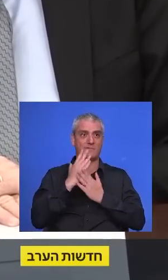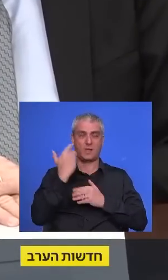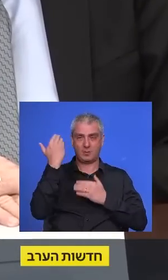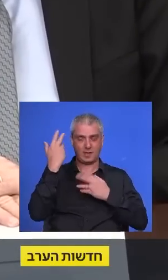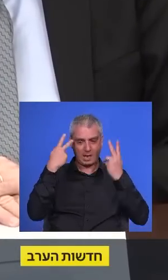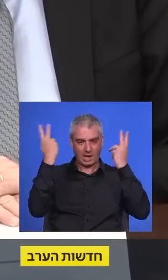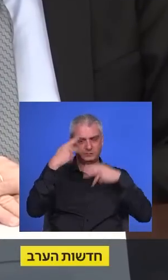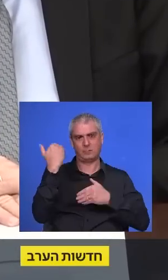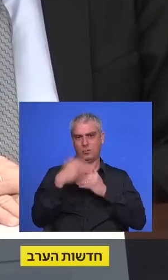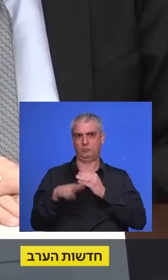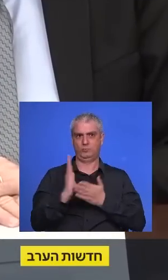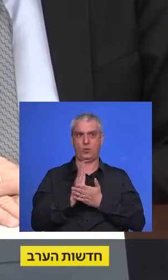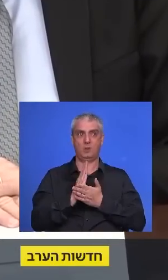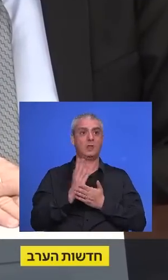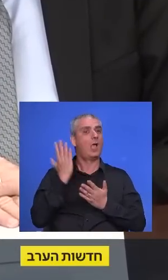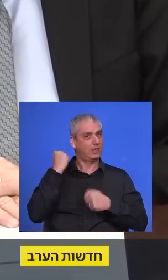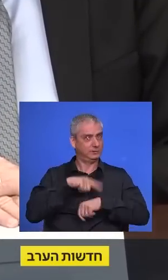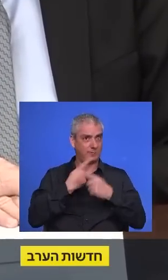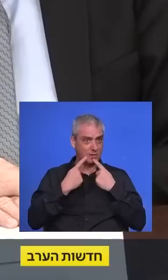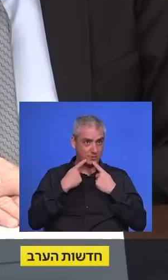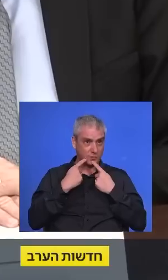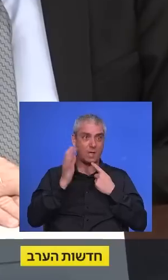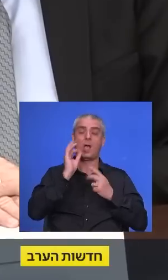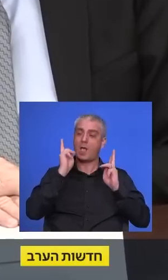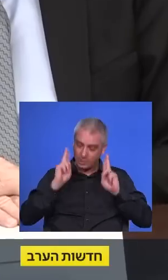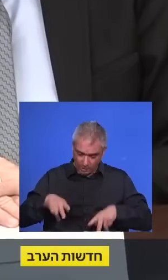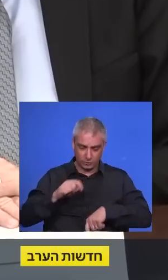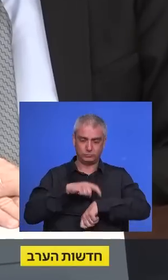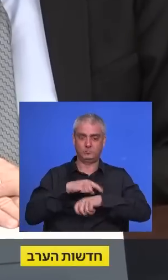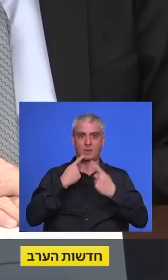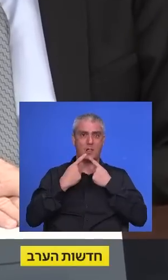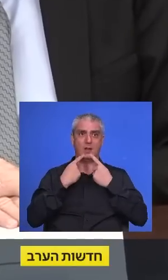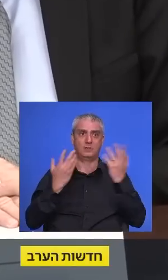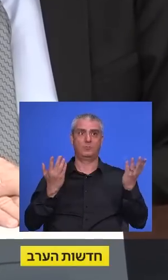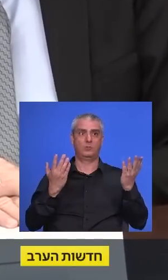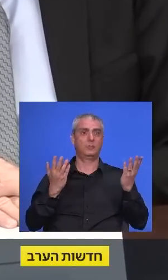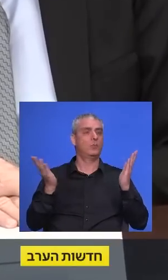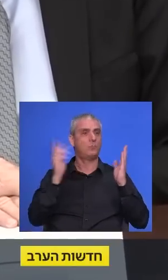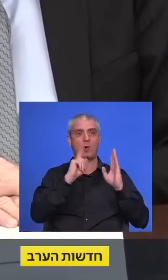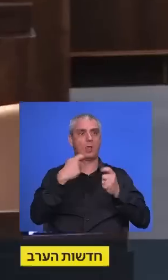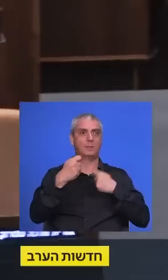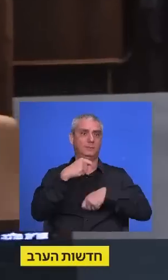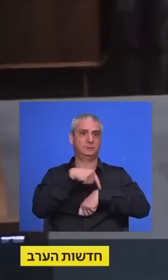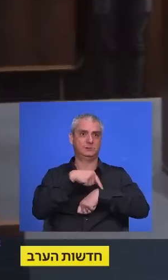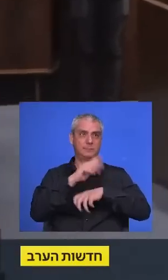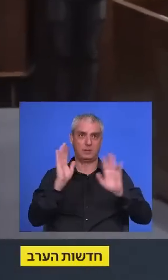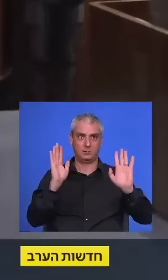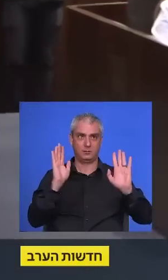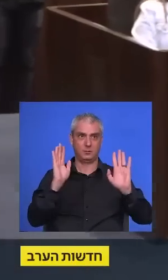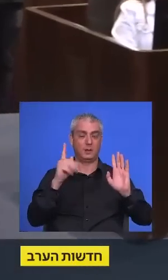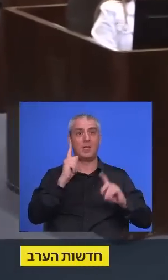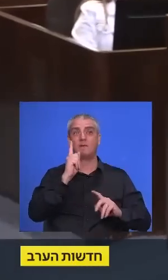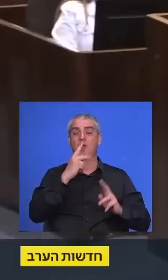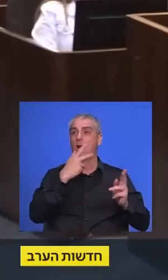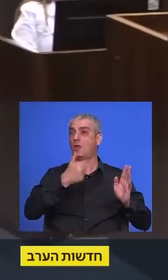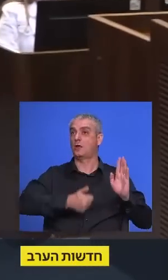ההסכמות. היה זמן להידברות, ועדיין יש זמן להידברות. אז בואו לא נבזבז עוד זמן. אלא שתשובת